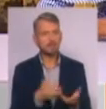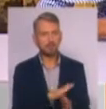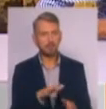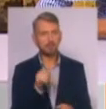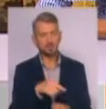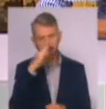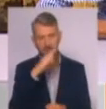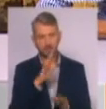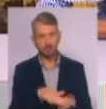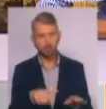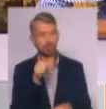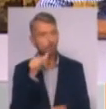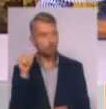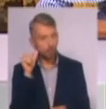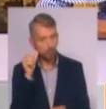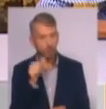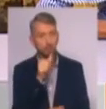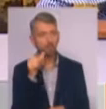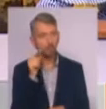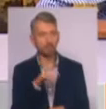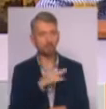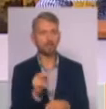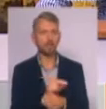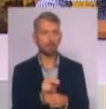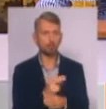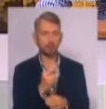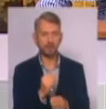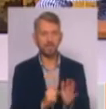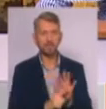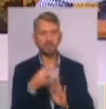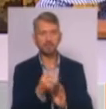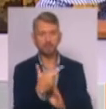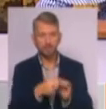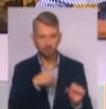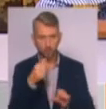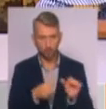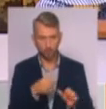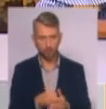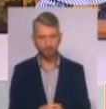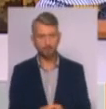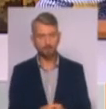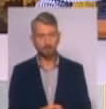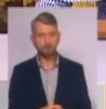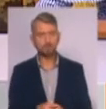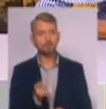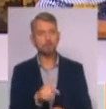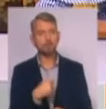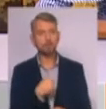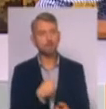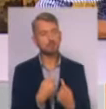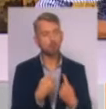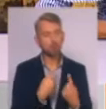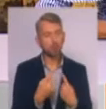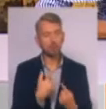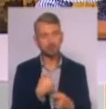садочок в минулому році. Цей садочок стояв на реконструкції з 2013 року. Тому я спілкуюсь, я